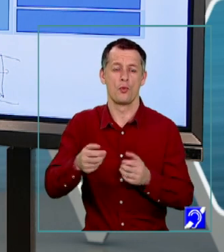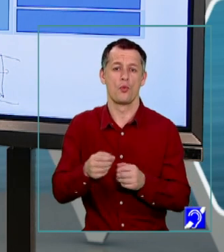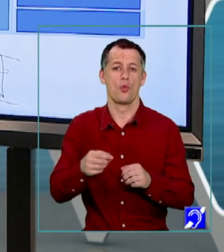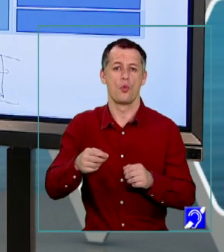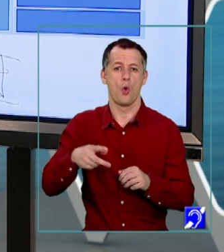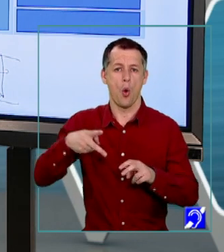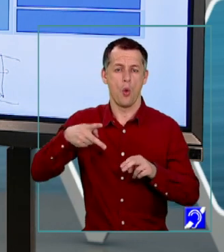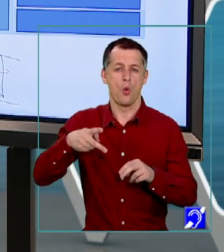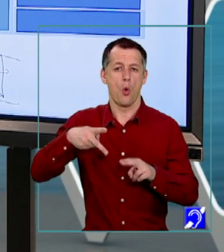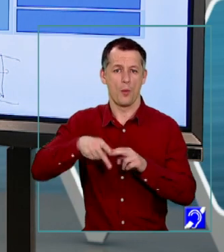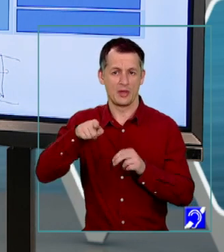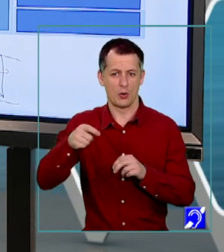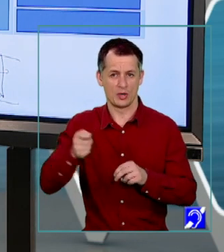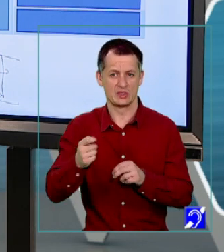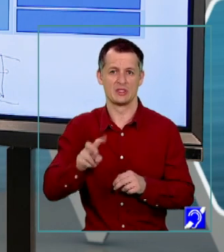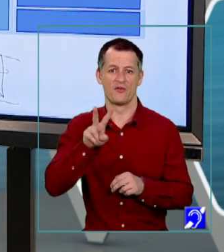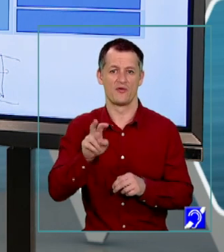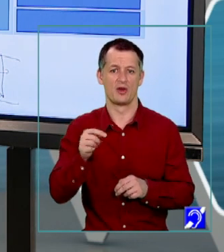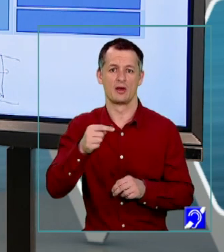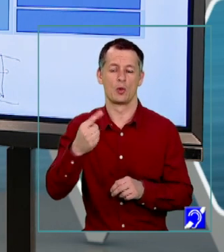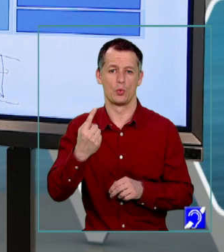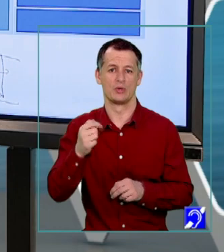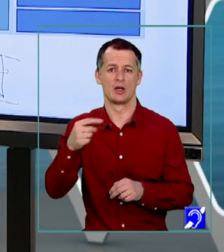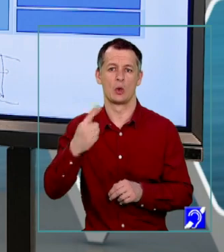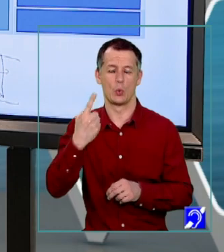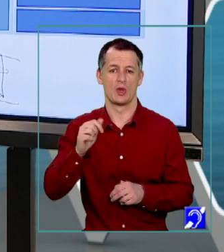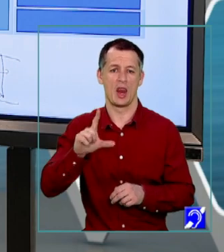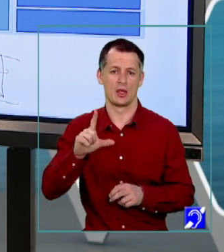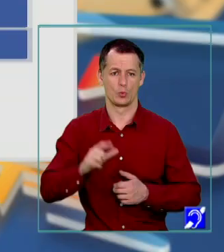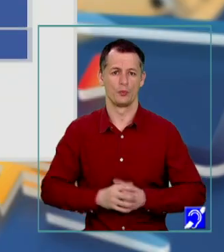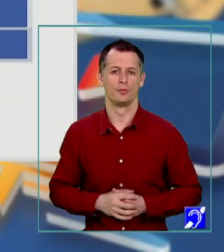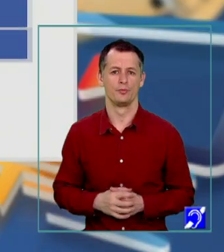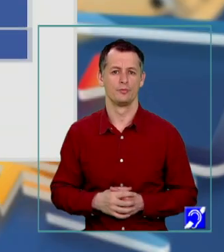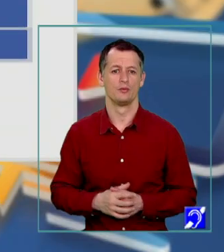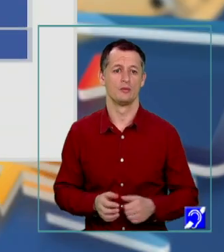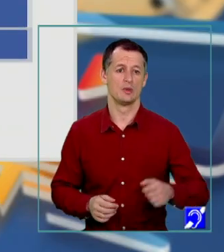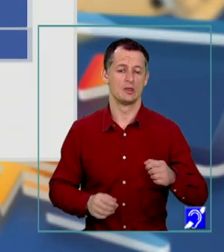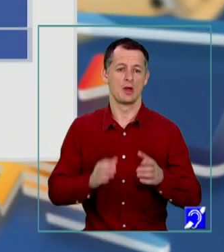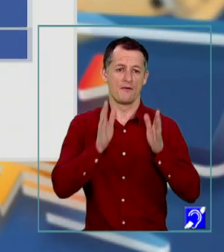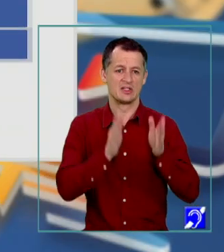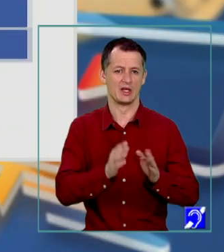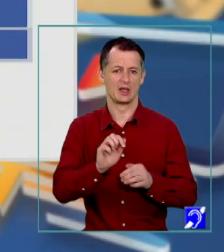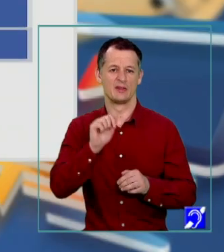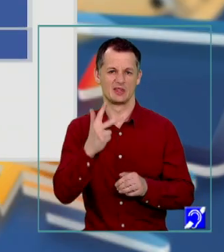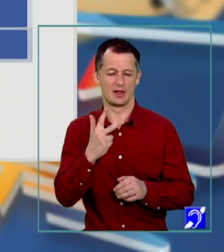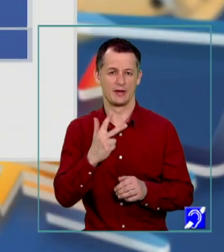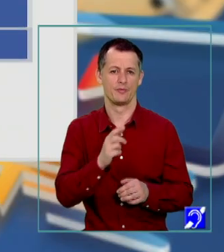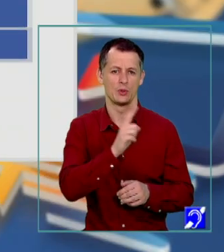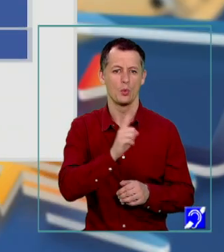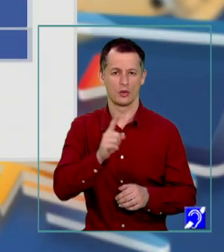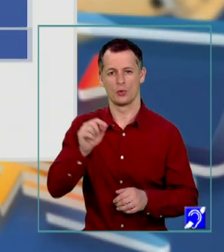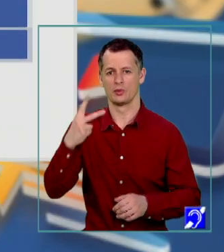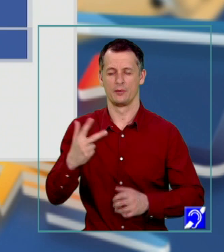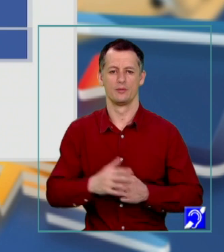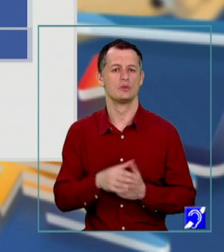are pe 1. Dacă citim în întregime, observăm că avem 3 stări. Starea 1, 2, 3. Starea 1 fiind starea inițială. Ce